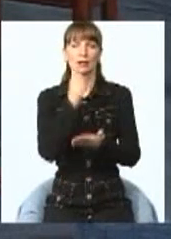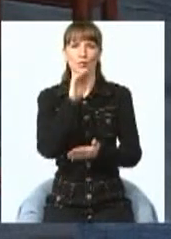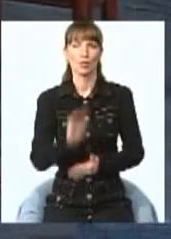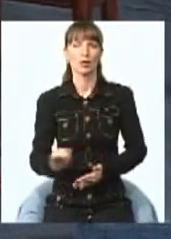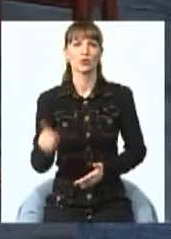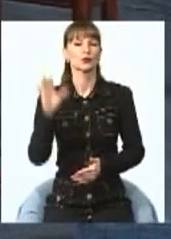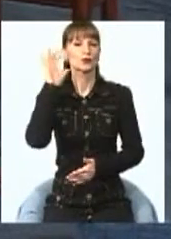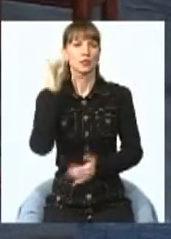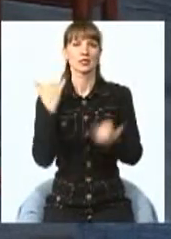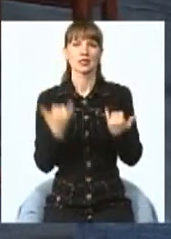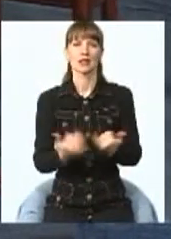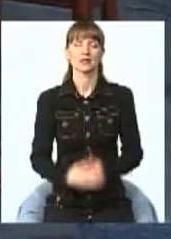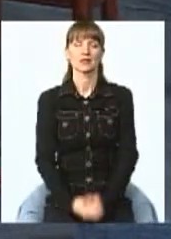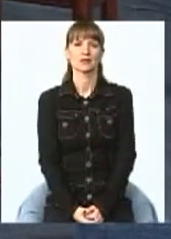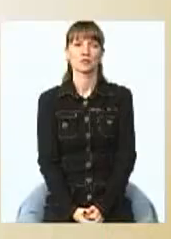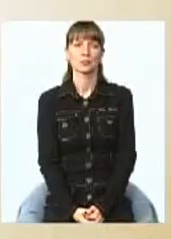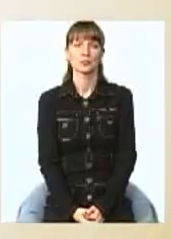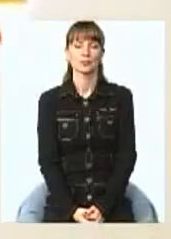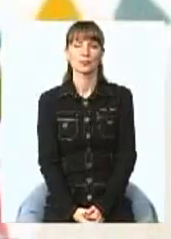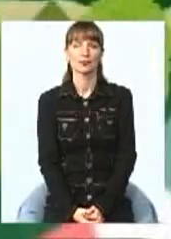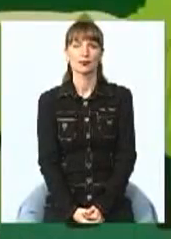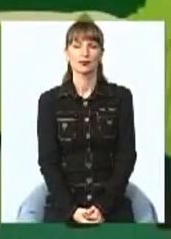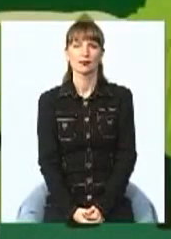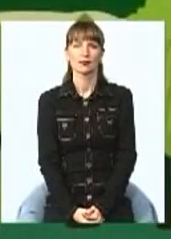логістів? Слухаємо зараз.